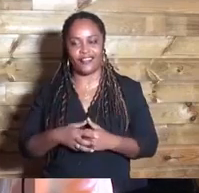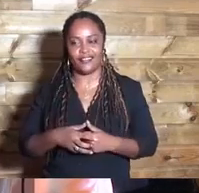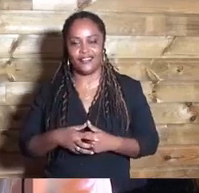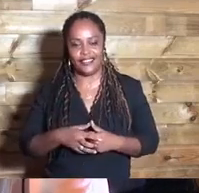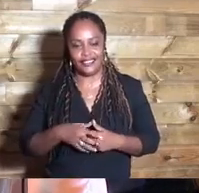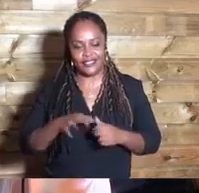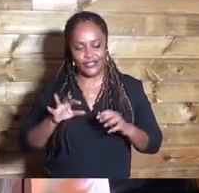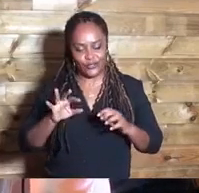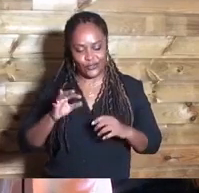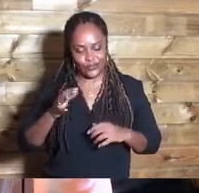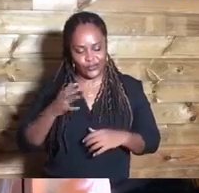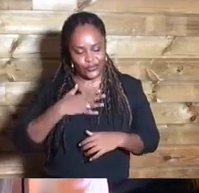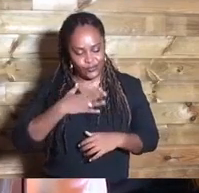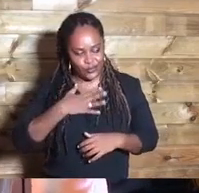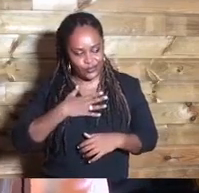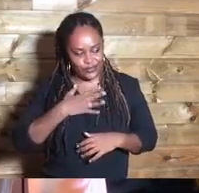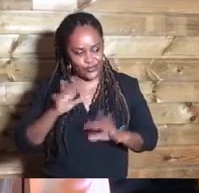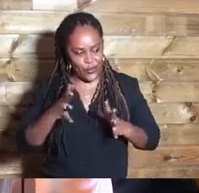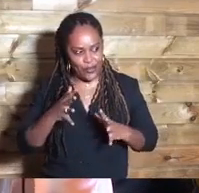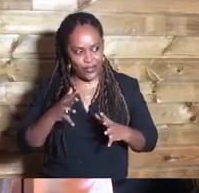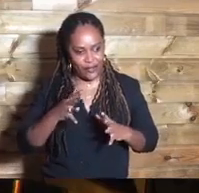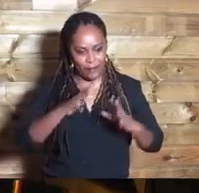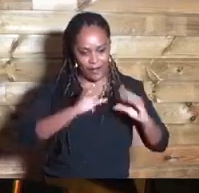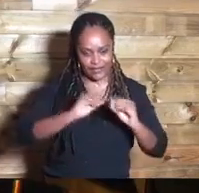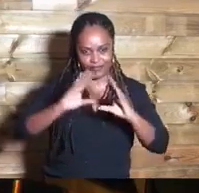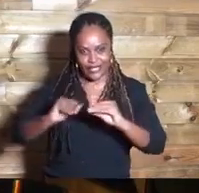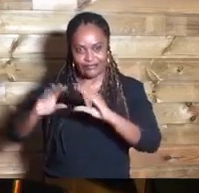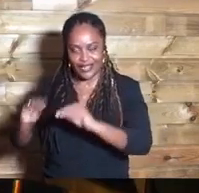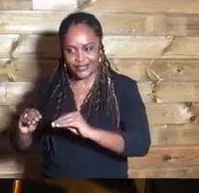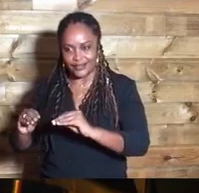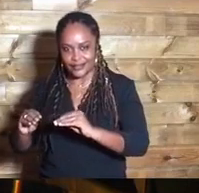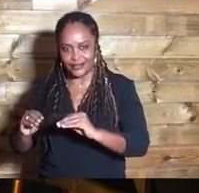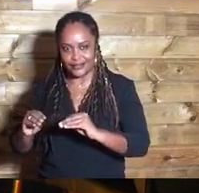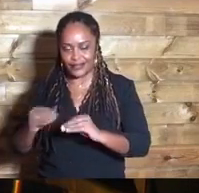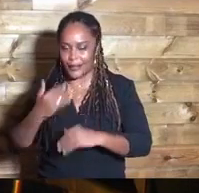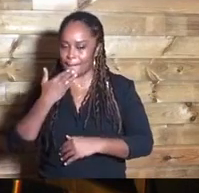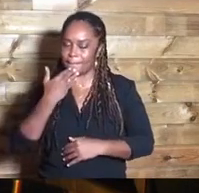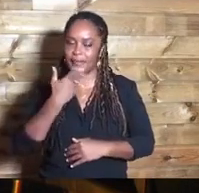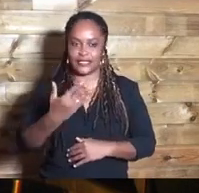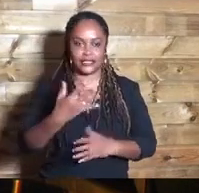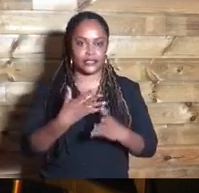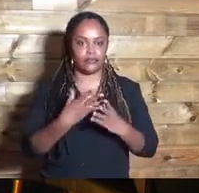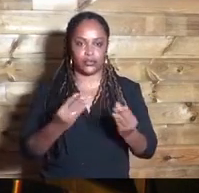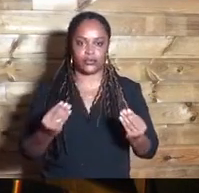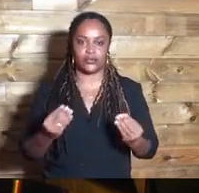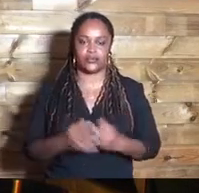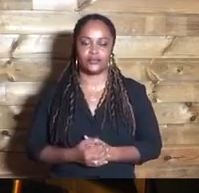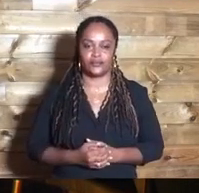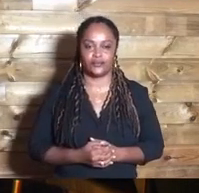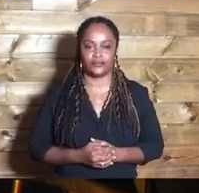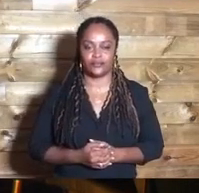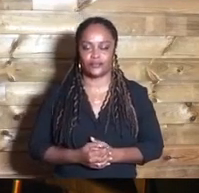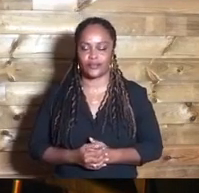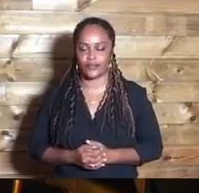où vous avez obligé moi-même de déterminer moi et en cas remercier les autres.